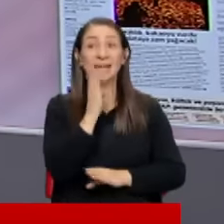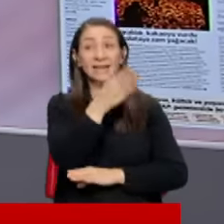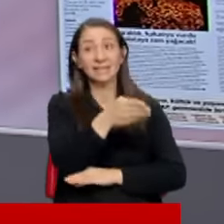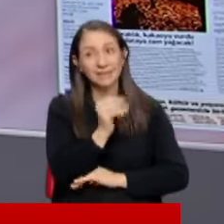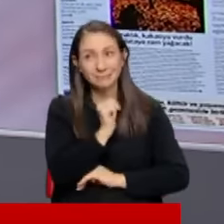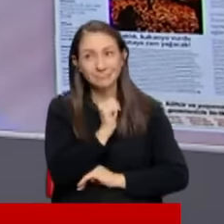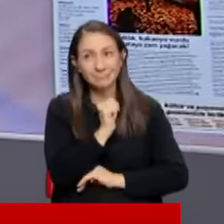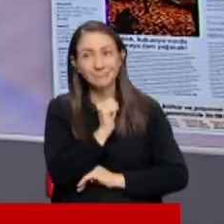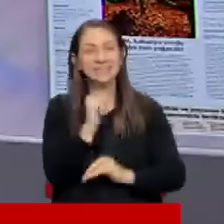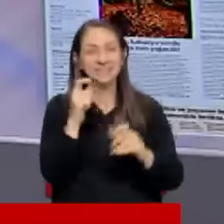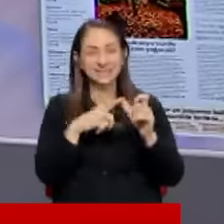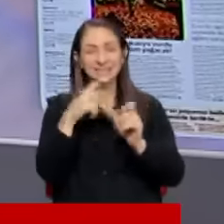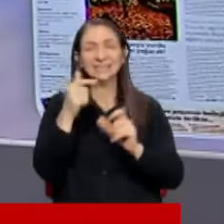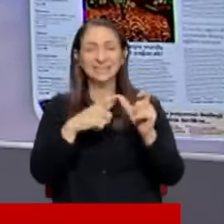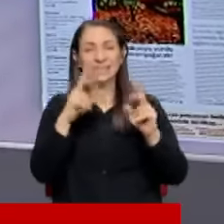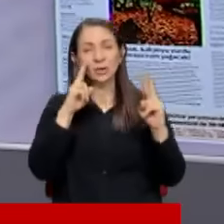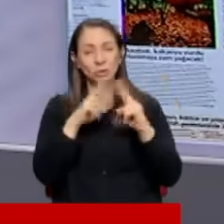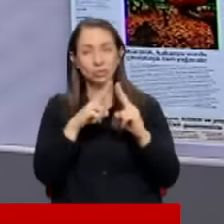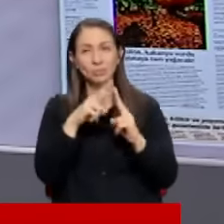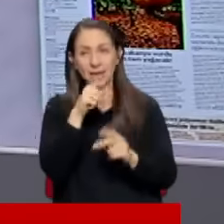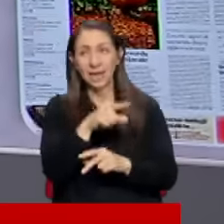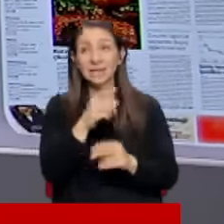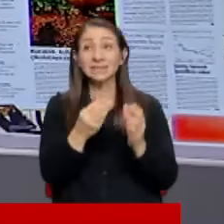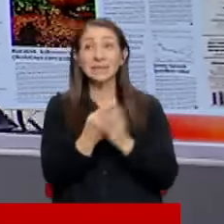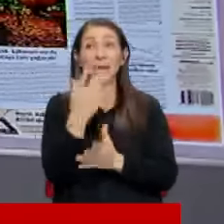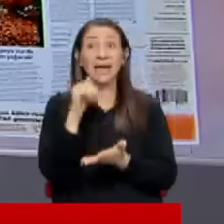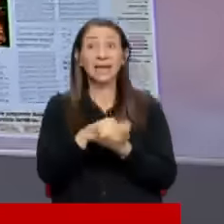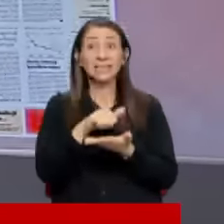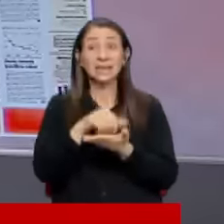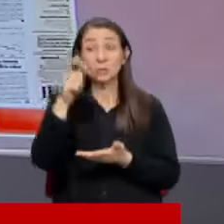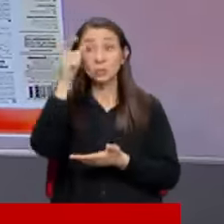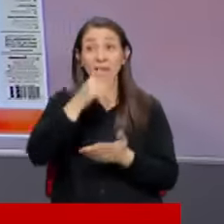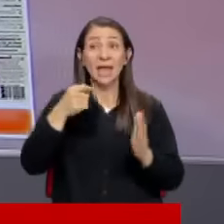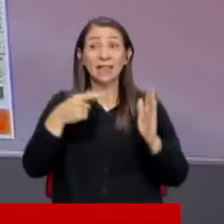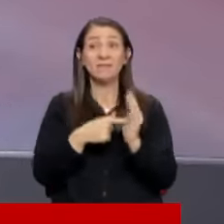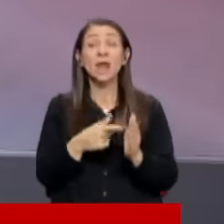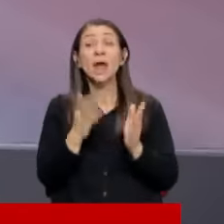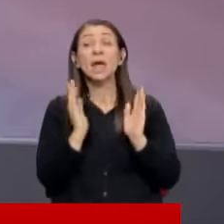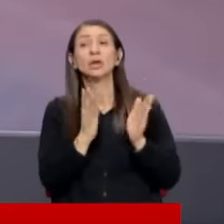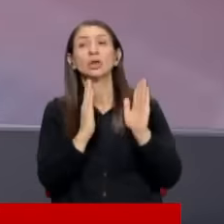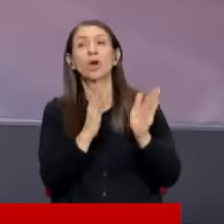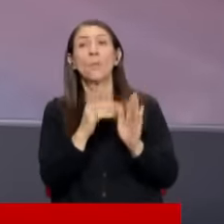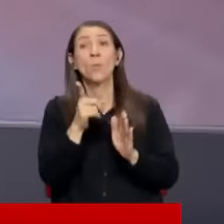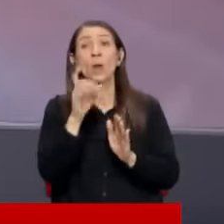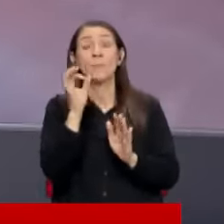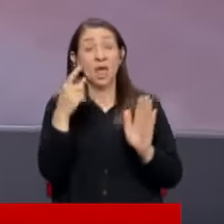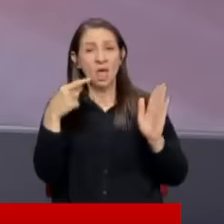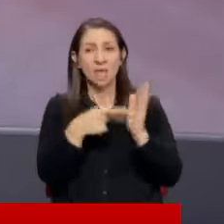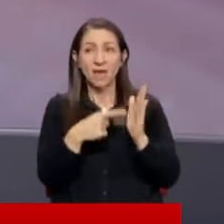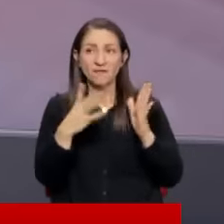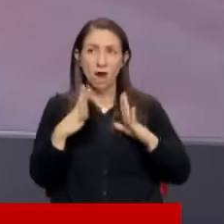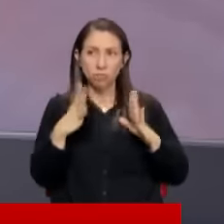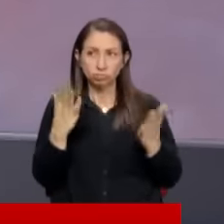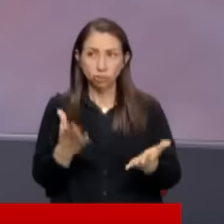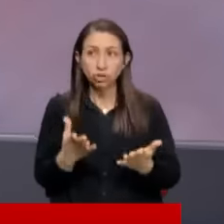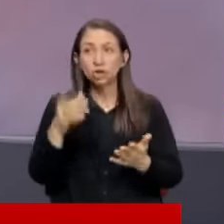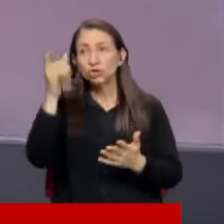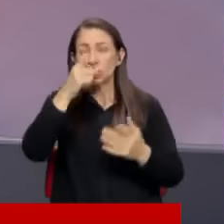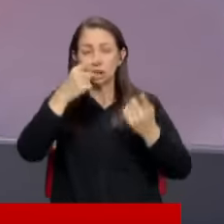gitti Sisi ile görüşmeye. Sabah gazetesinde de Türkiye hedeflerine doğru ilerliyor. Böyle bir hedef konulmuş.